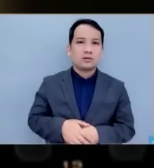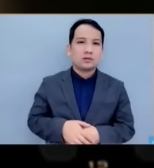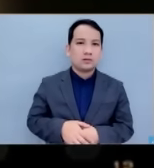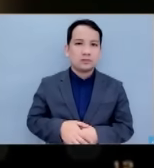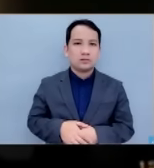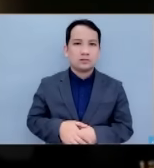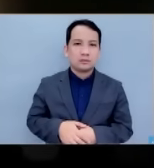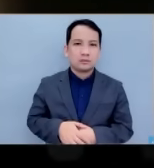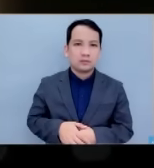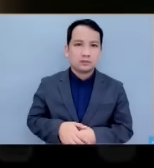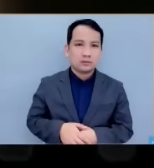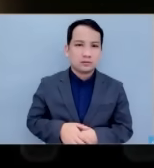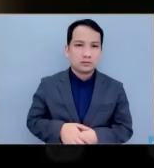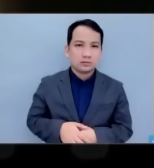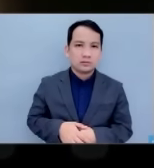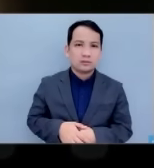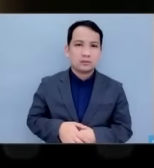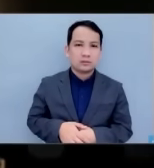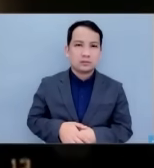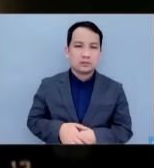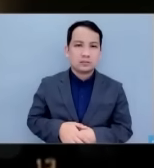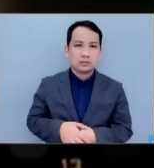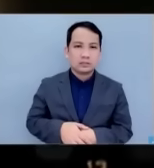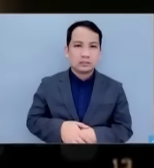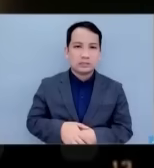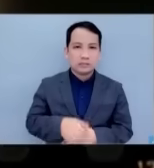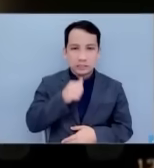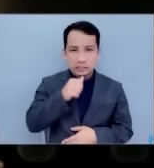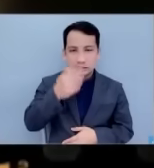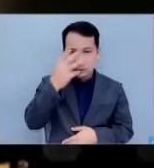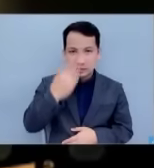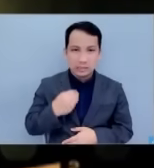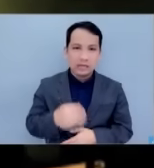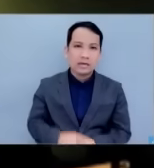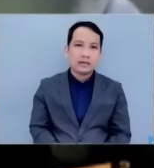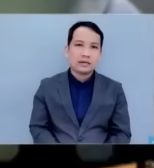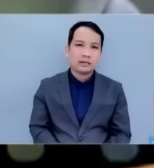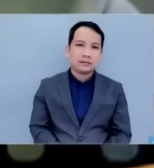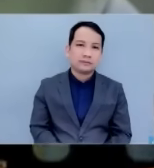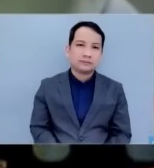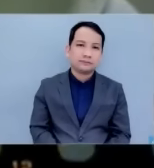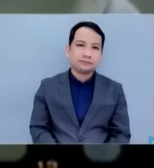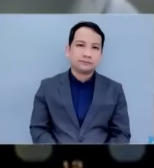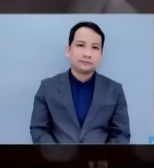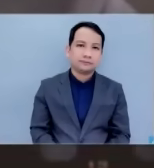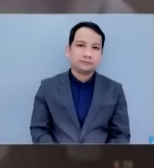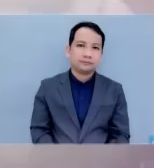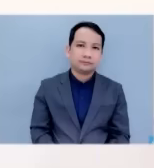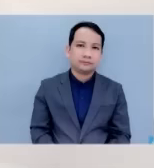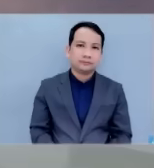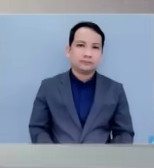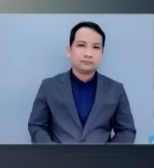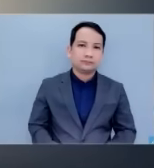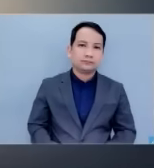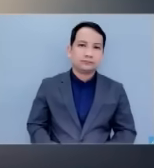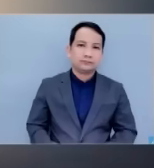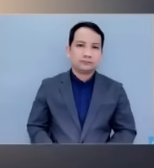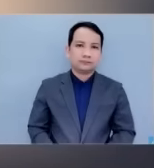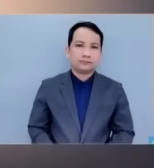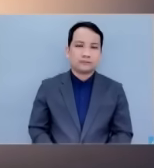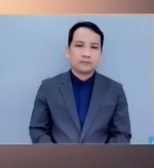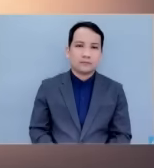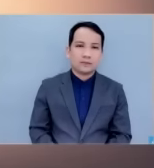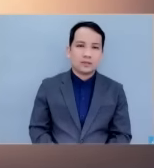makatulog Hwag kang mag-alala aayos din ang lahat Mary Jane